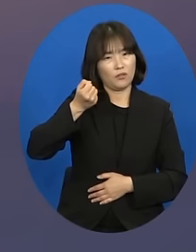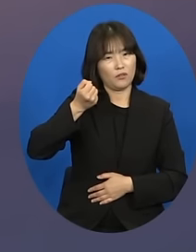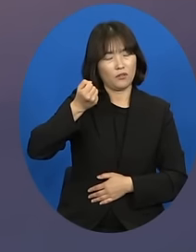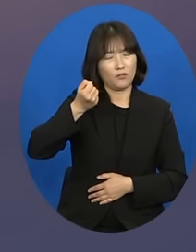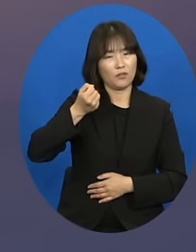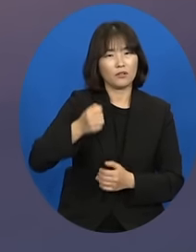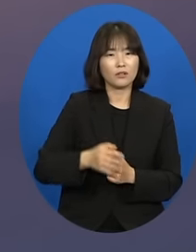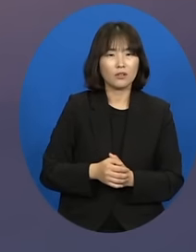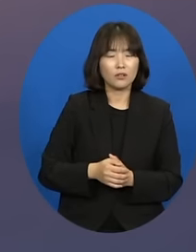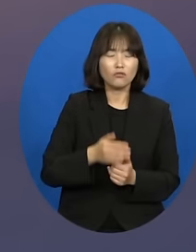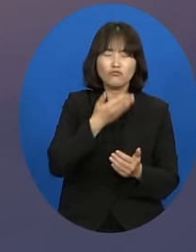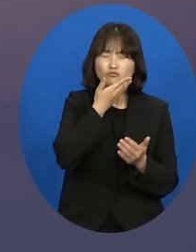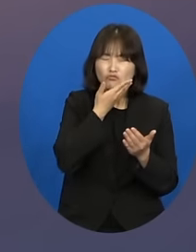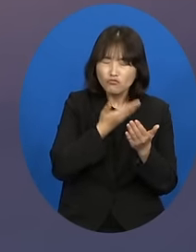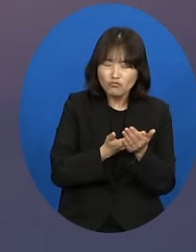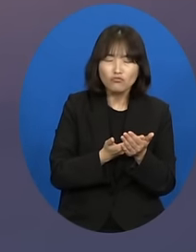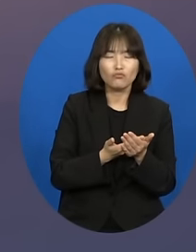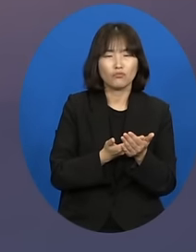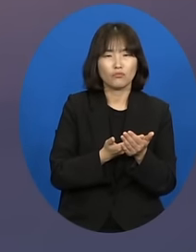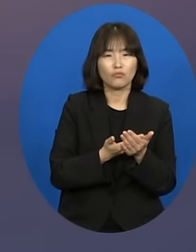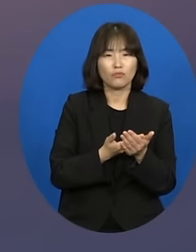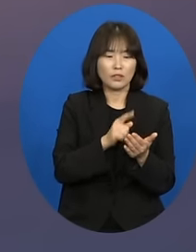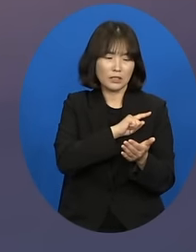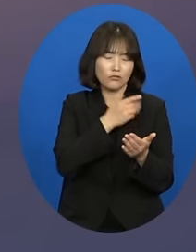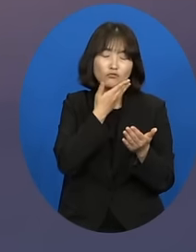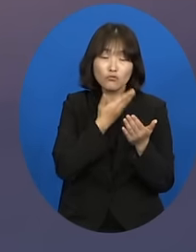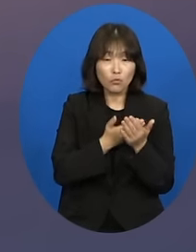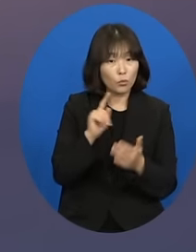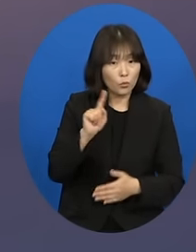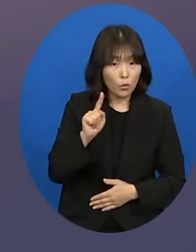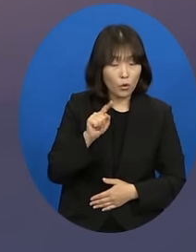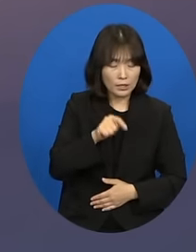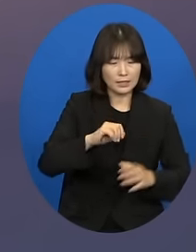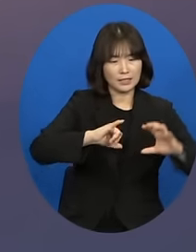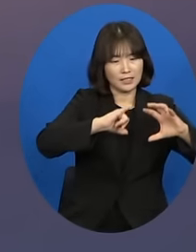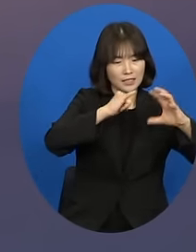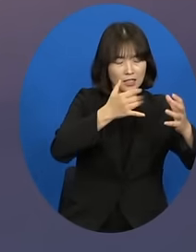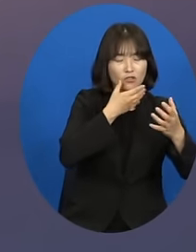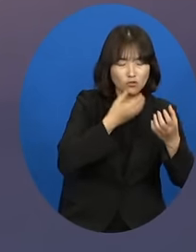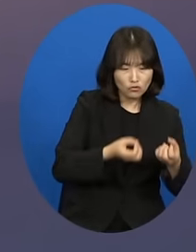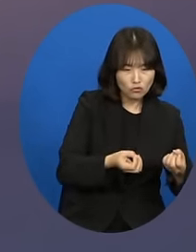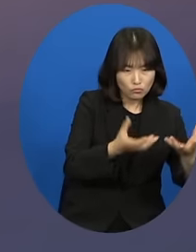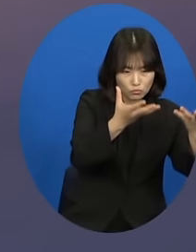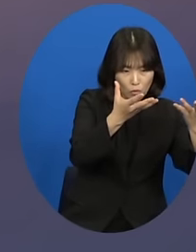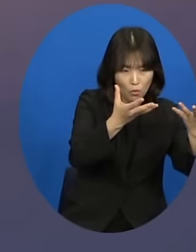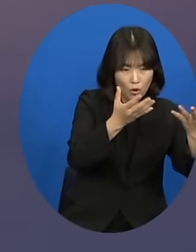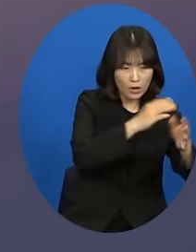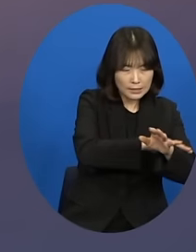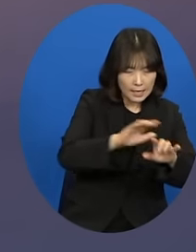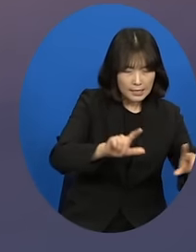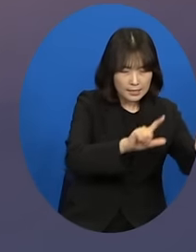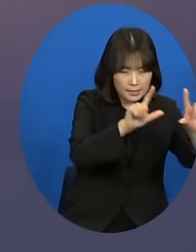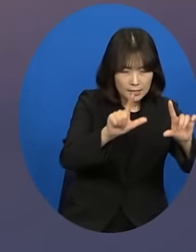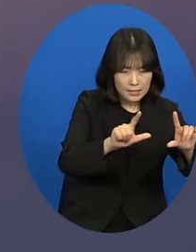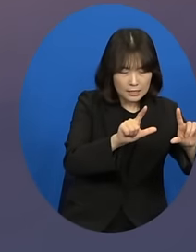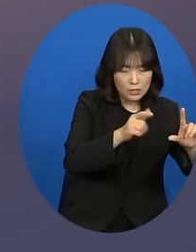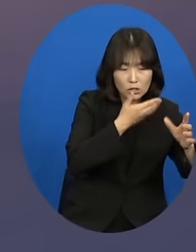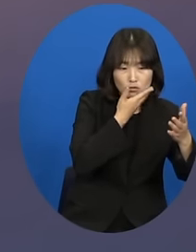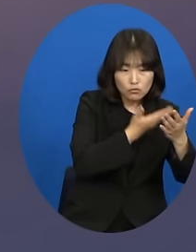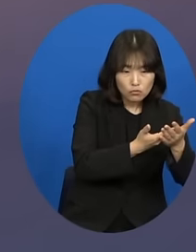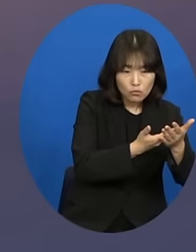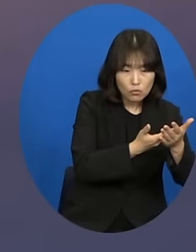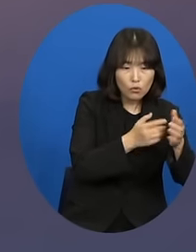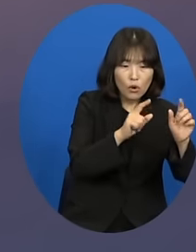어느 게 제일 중요합니까? 이 세상의 축복과 번영과 이게 중요합니까? 이 세상의 만물을 가지고 계신